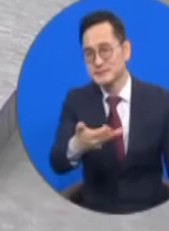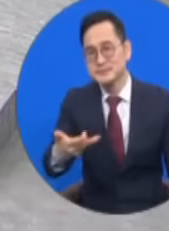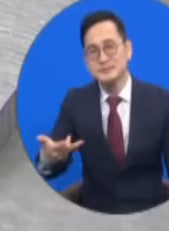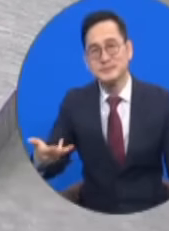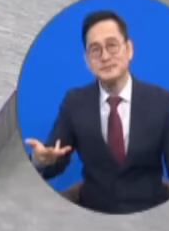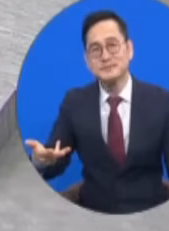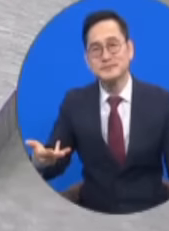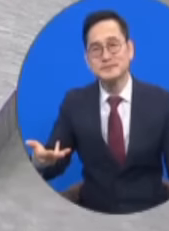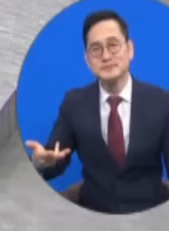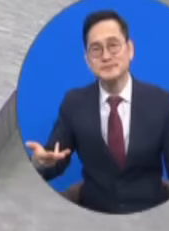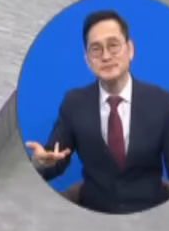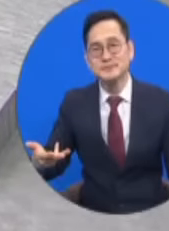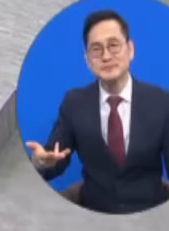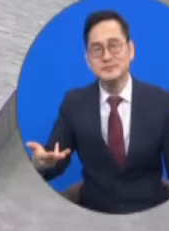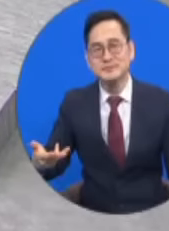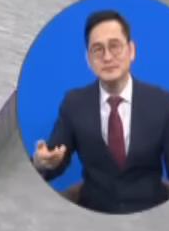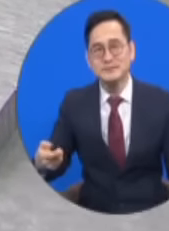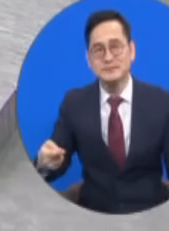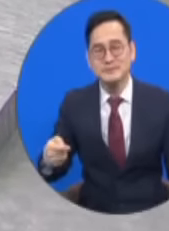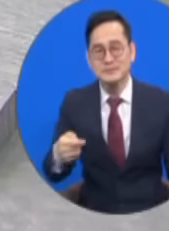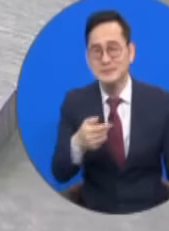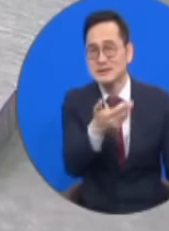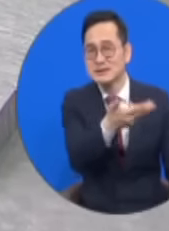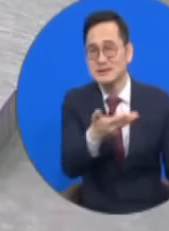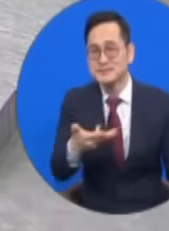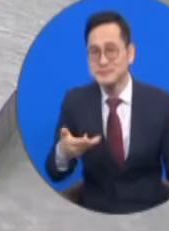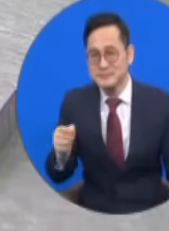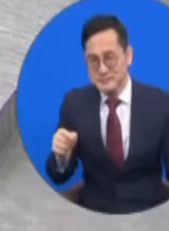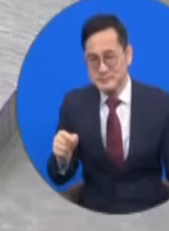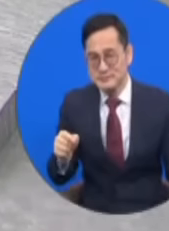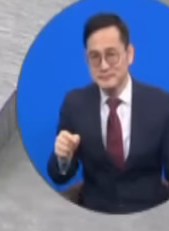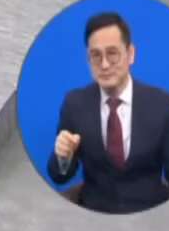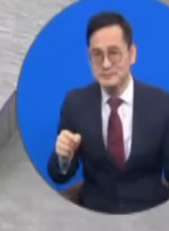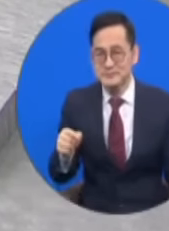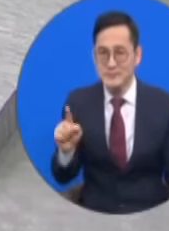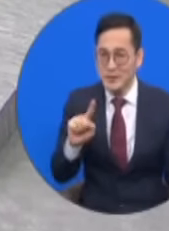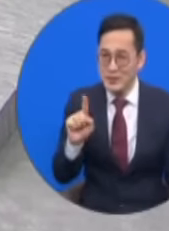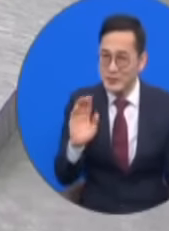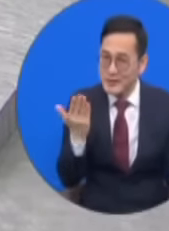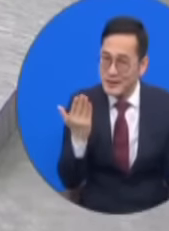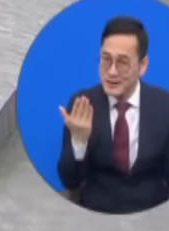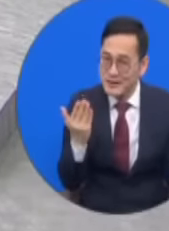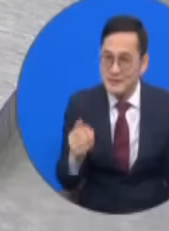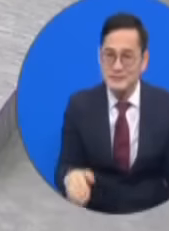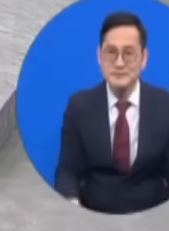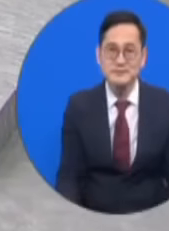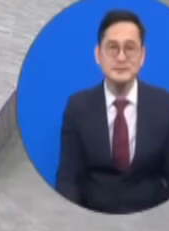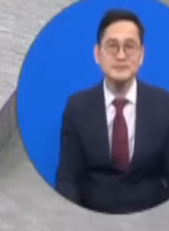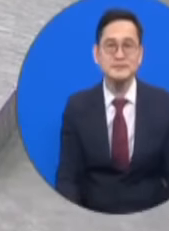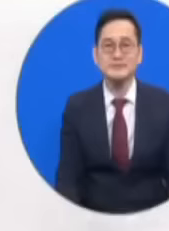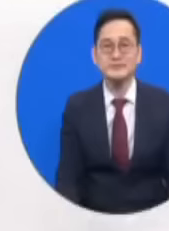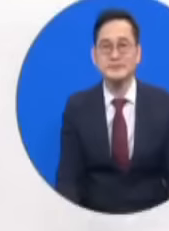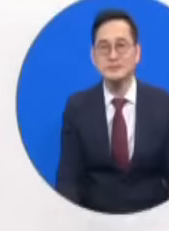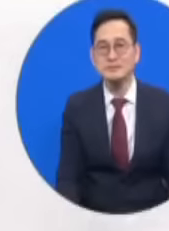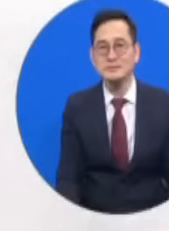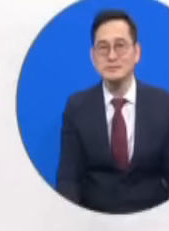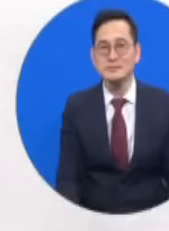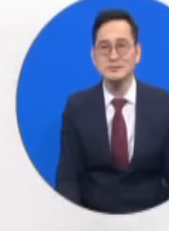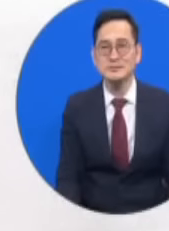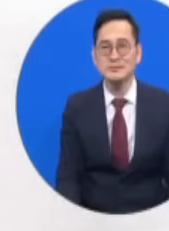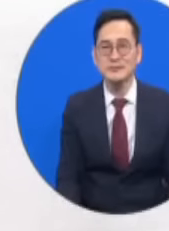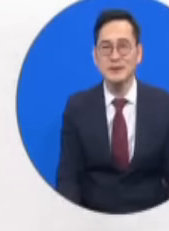동남풍이 불었냐 뭐 서북풍이 불었냐에 따라 달라질 수 있다. 그렇죠. 어떻게 불었는지 모르지만 지금 블랙아웃 기간이잖아요. 예.